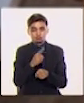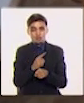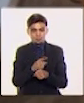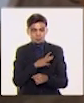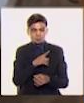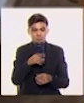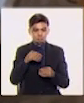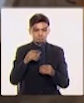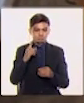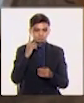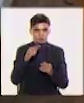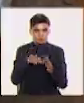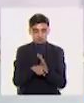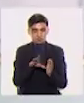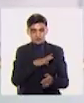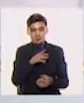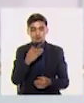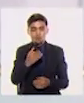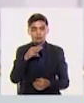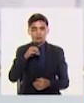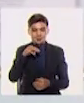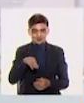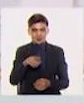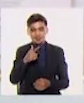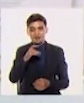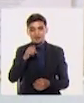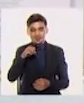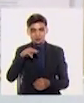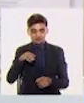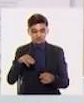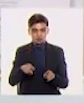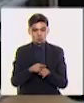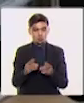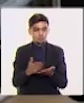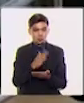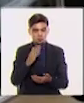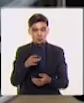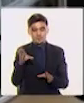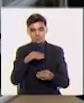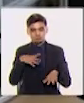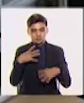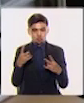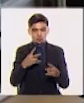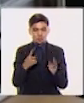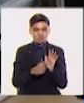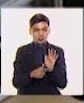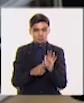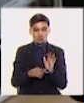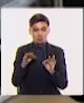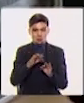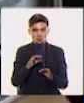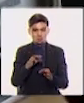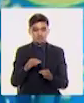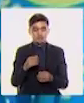қолданса, ұлттық бірыңғай тестілеу нәтижесі мен білім беру гранты да жойылады. Сондай-ақ түлектер сынаққа дайындалу үшін 70 нұсқа тест алдын